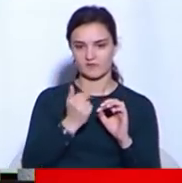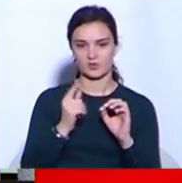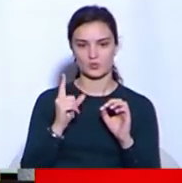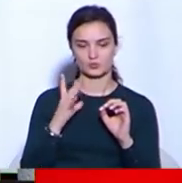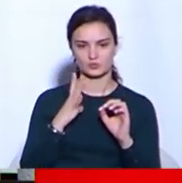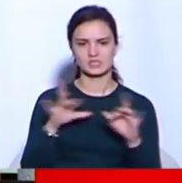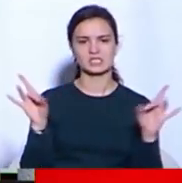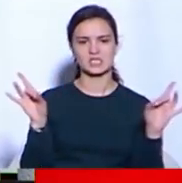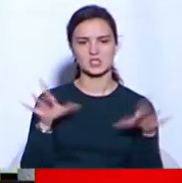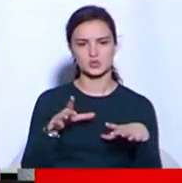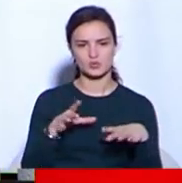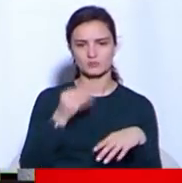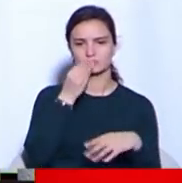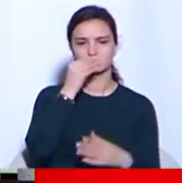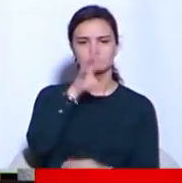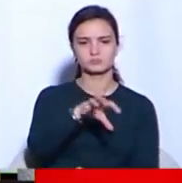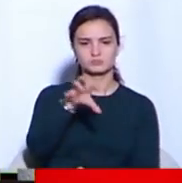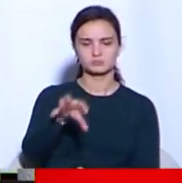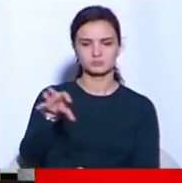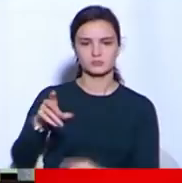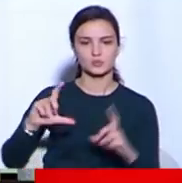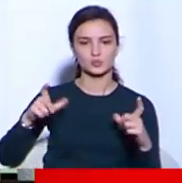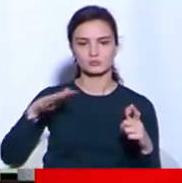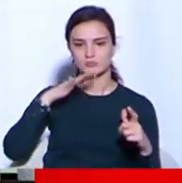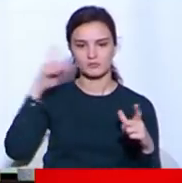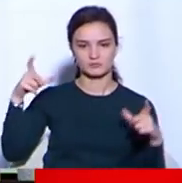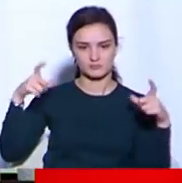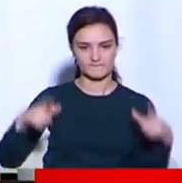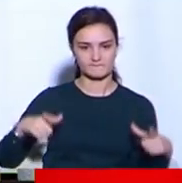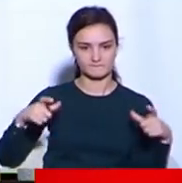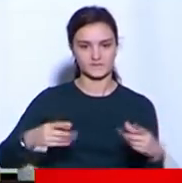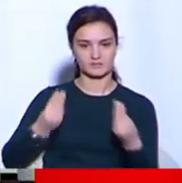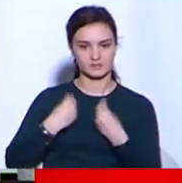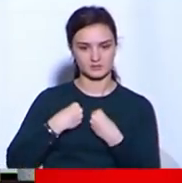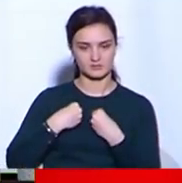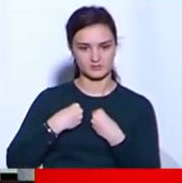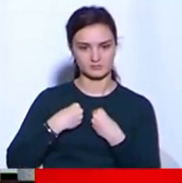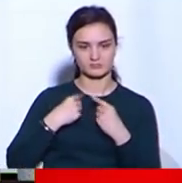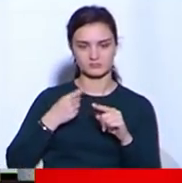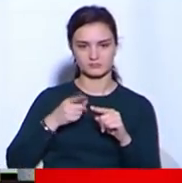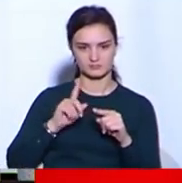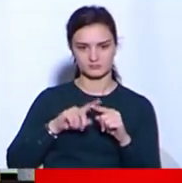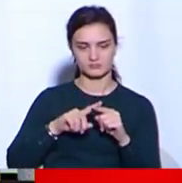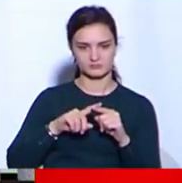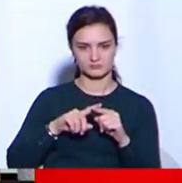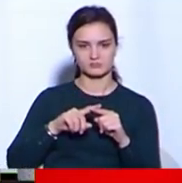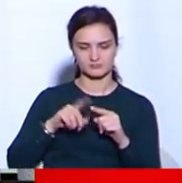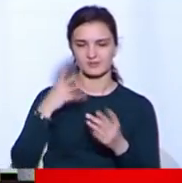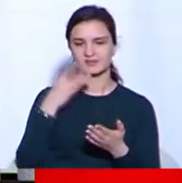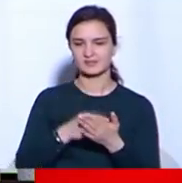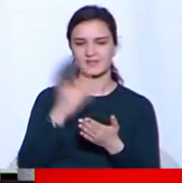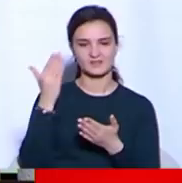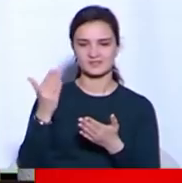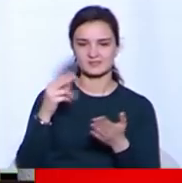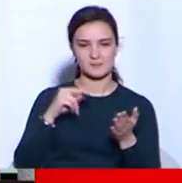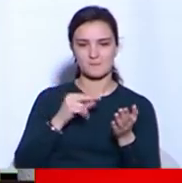უნდა, რესტორნებში, კვების ობიექტებში ხშირად დიდ ჭურჭელს გვთავაზობენ და ამაში სრულიად გამართლებული მარკეტინგული